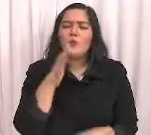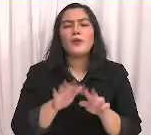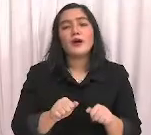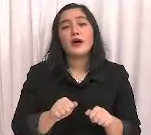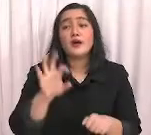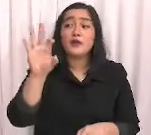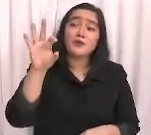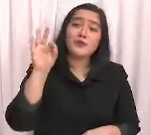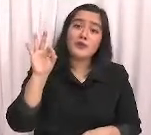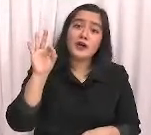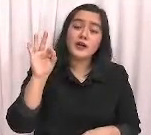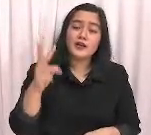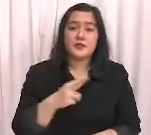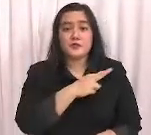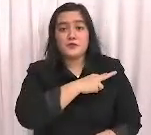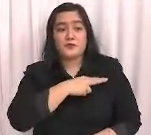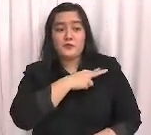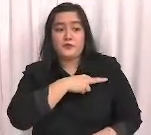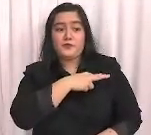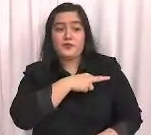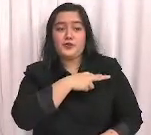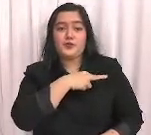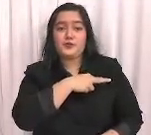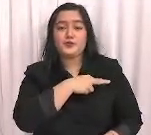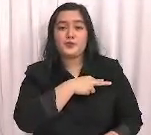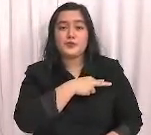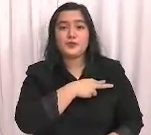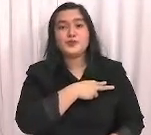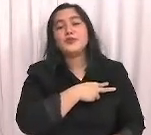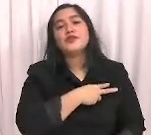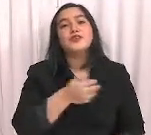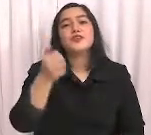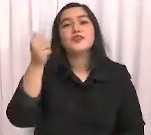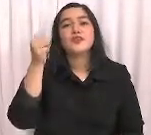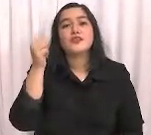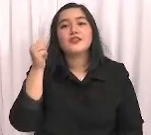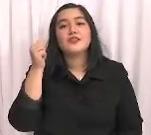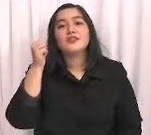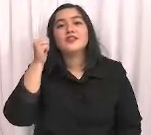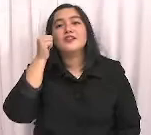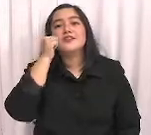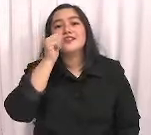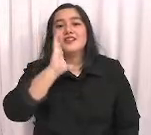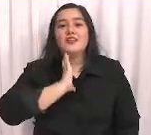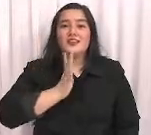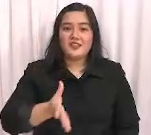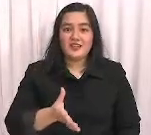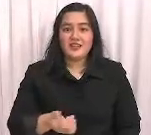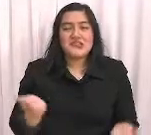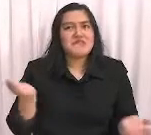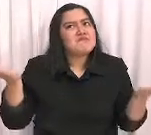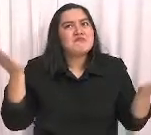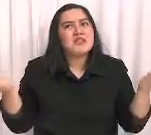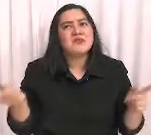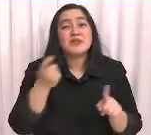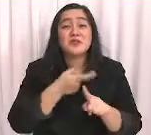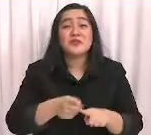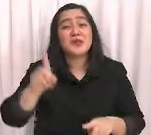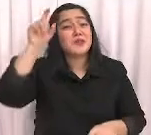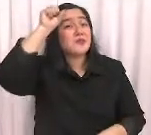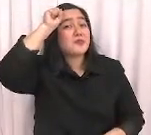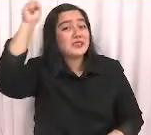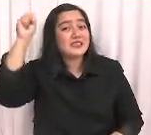Who can find a virtuous woman? Siguro sa 700 wives na yun, naghanap siya na naghanap. No?